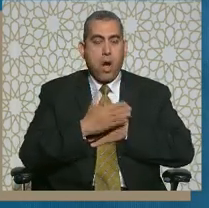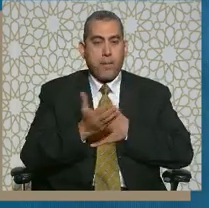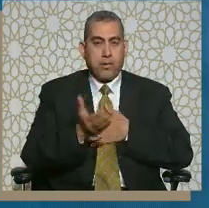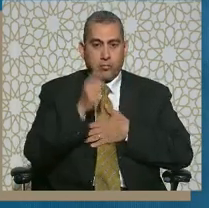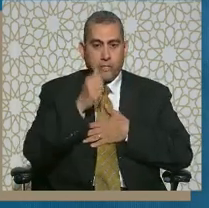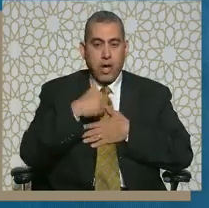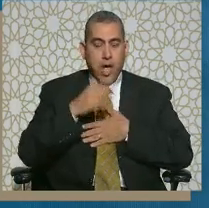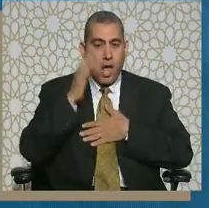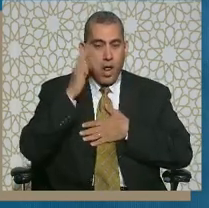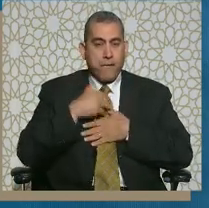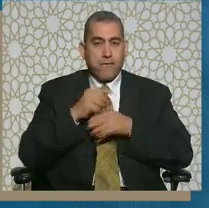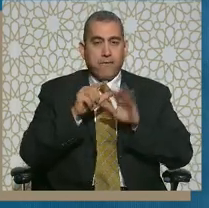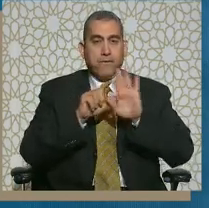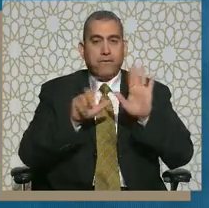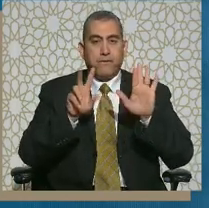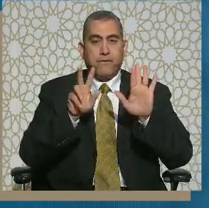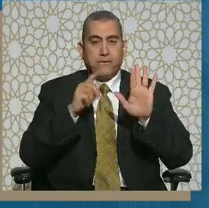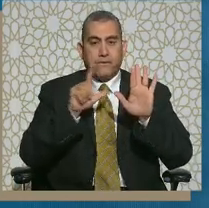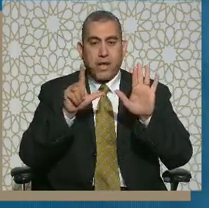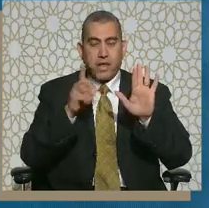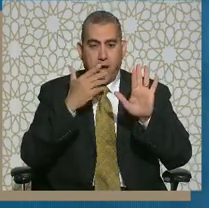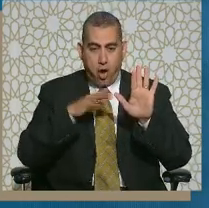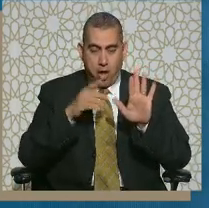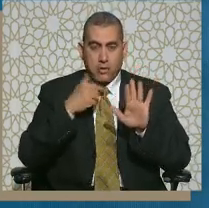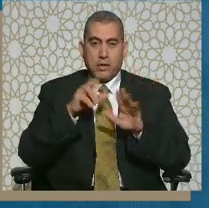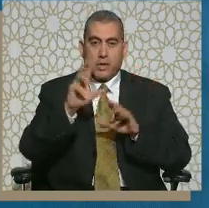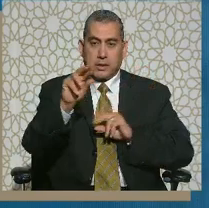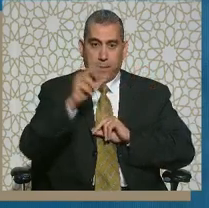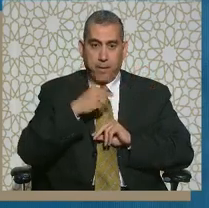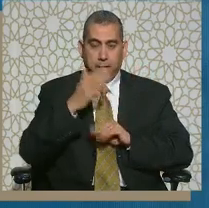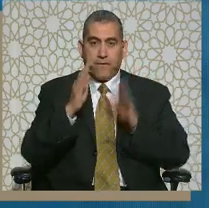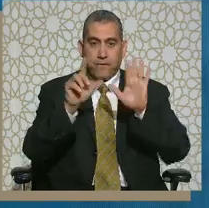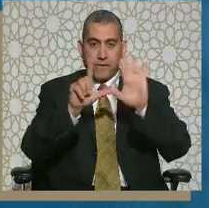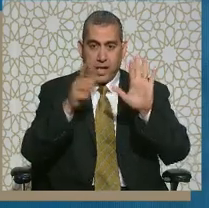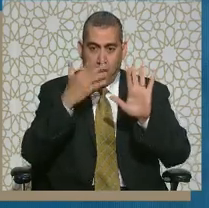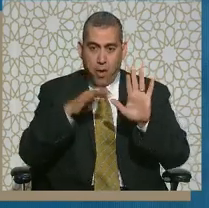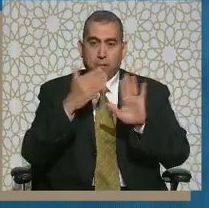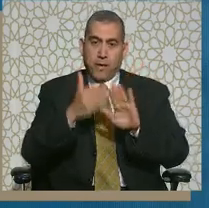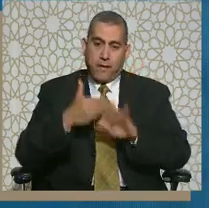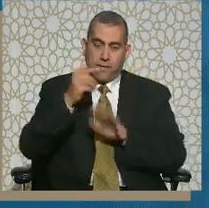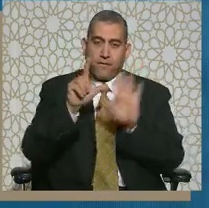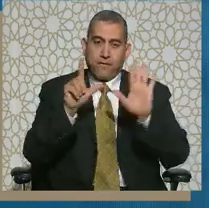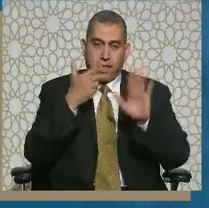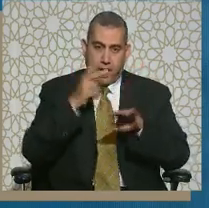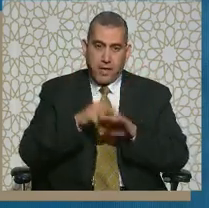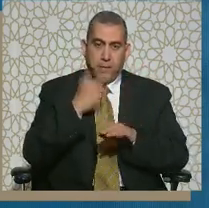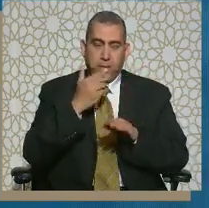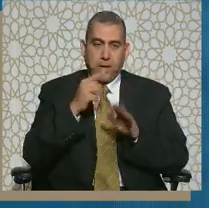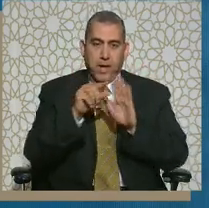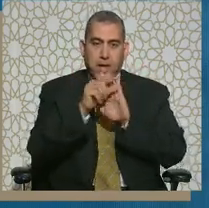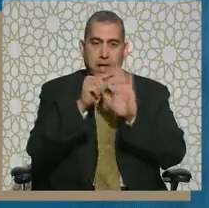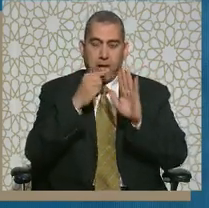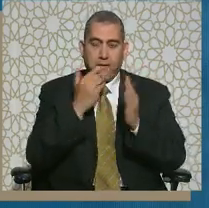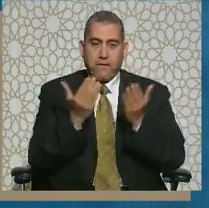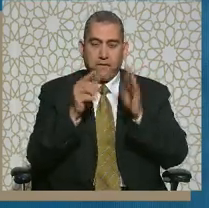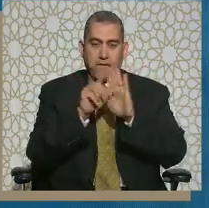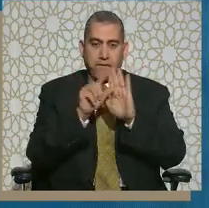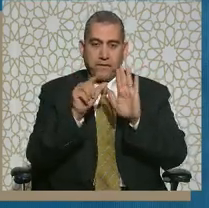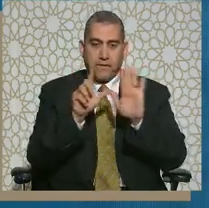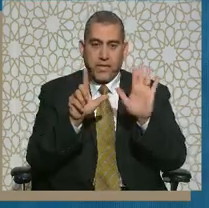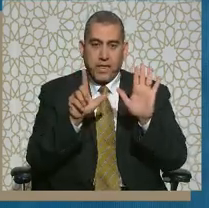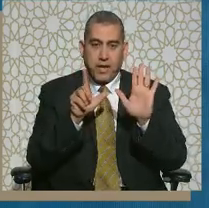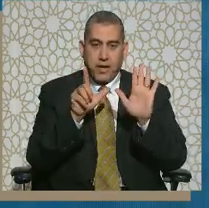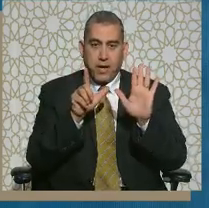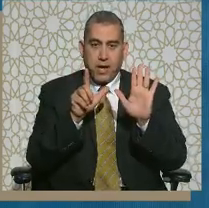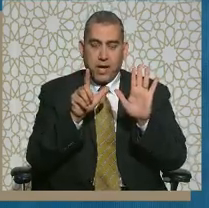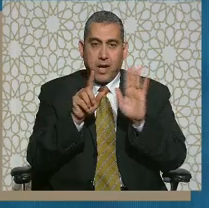انا بقول معاه الفحه ولا بعد ما بيخلص الفاتحه بقول الفاتحه لا بعد ما بيخلص تقول الفاتحه لان ا